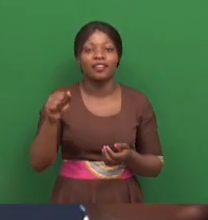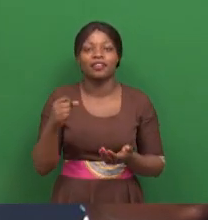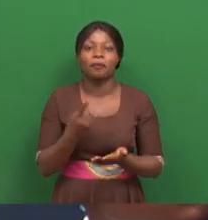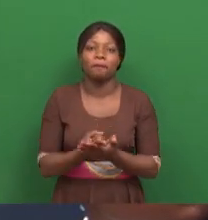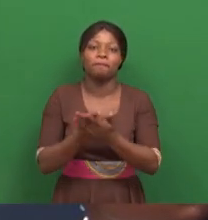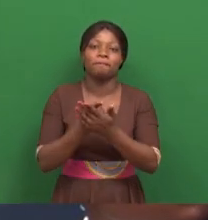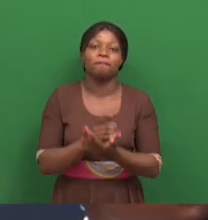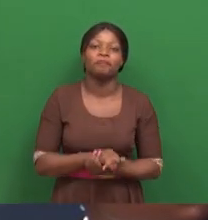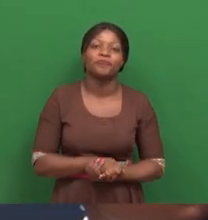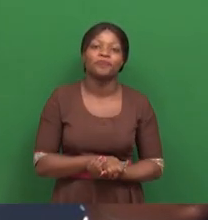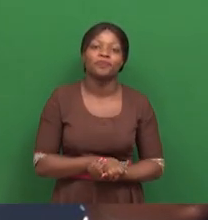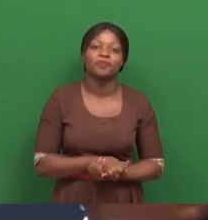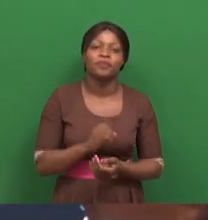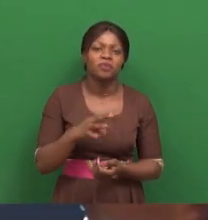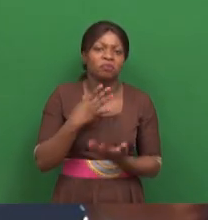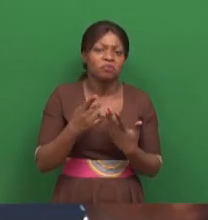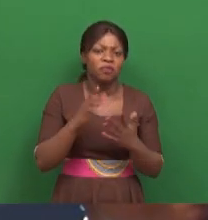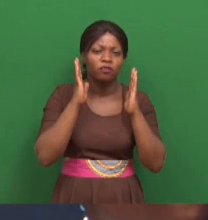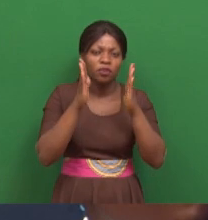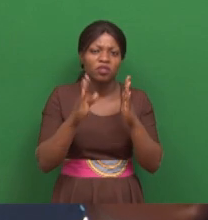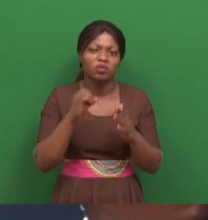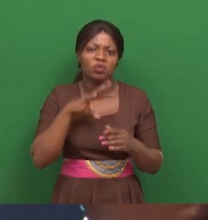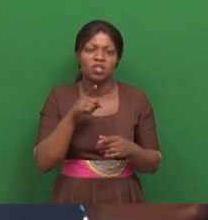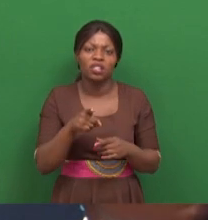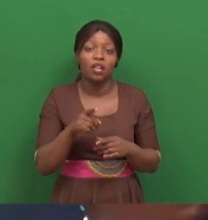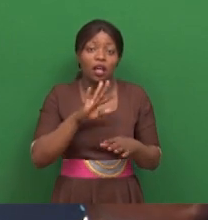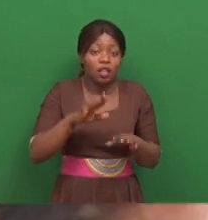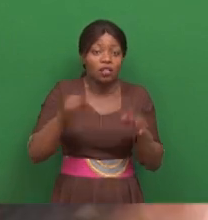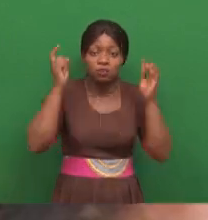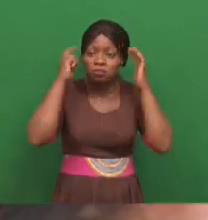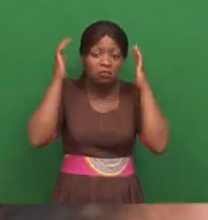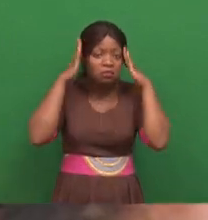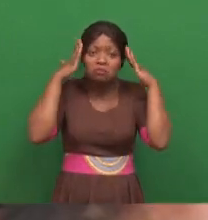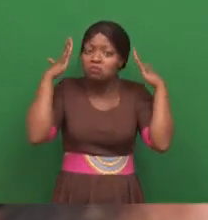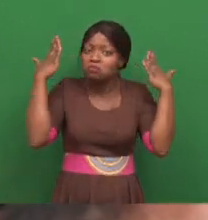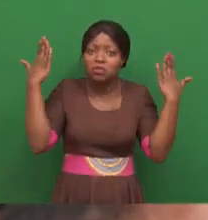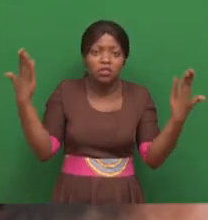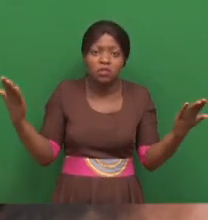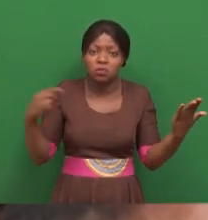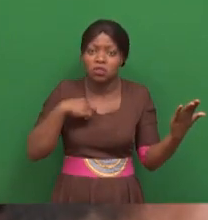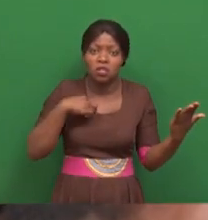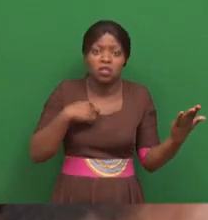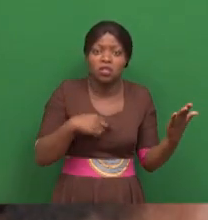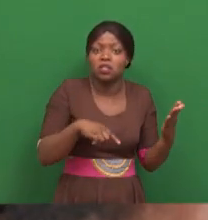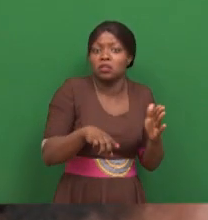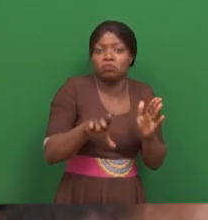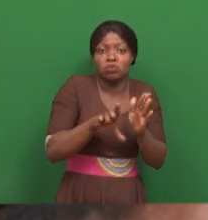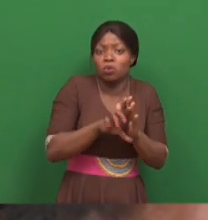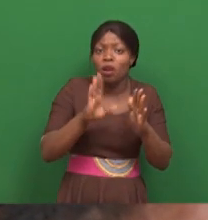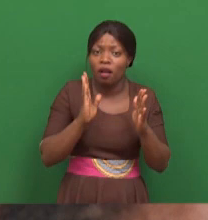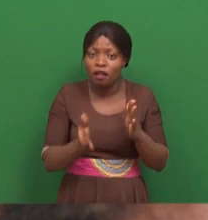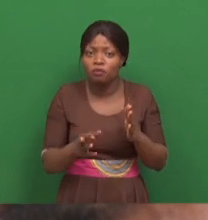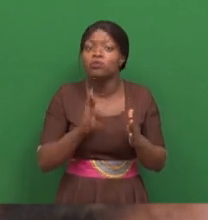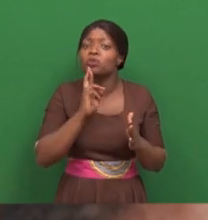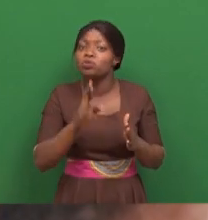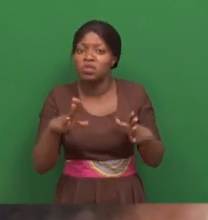Nina nchidotara pakuti nyaya mataura tainzwa. Ndofunga tatisingatozivewo kodzero dzedu kuti tinokwanisa kutaura makombi.